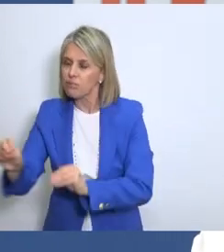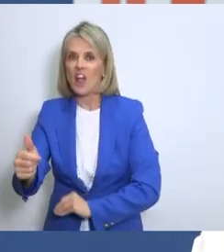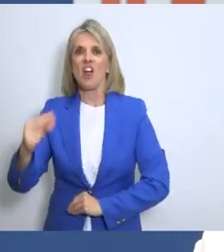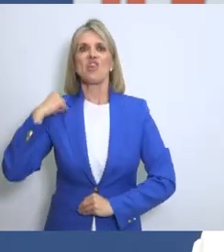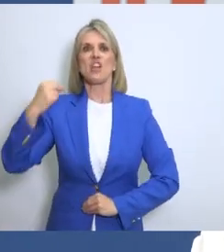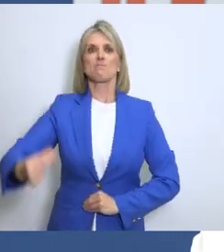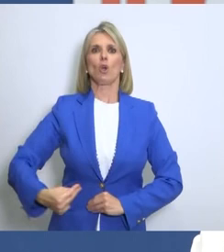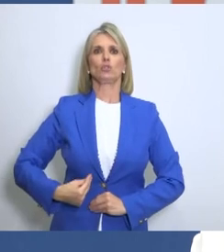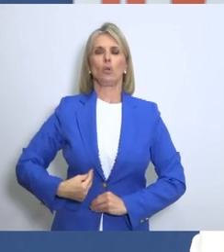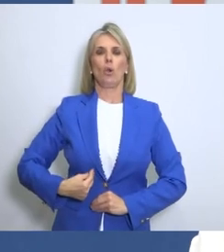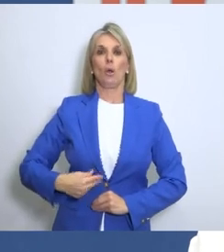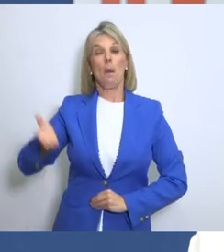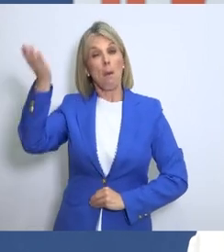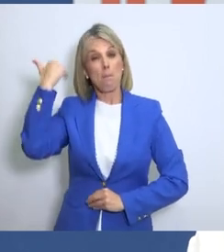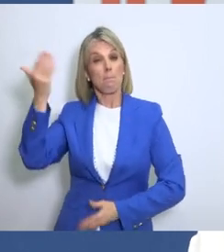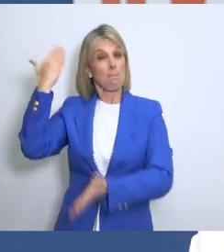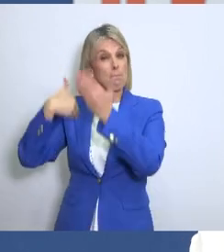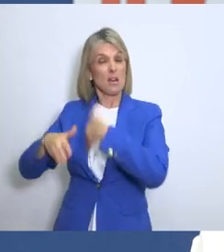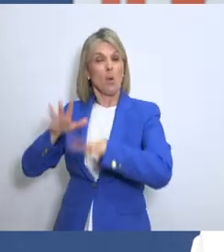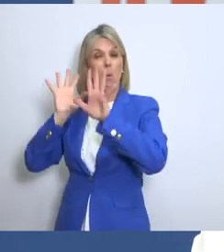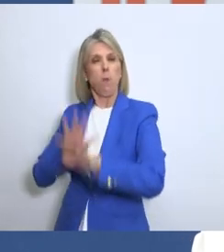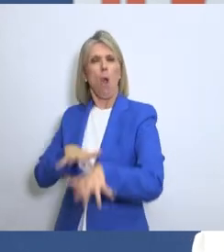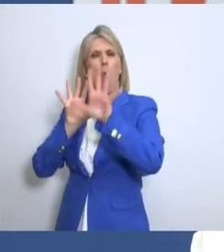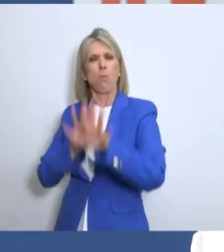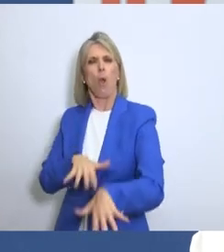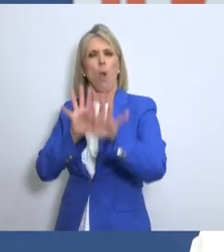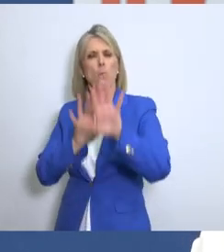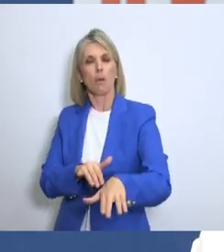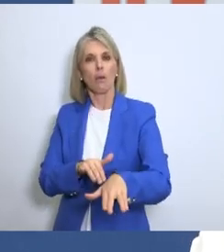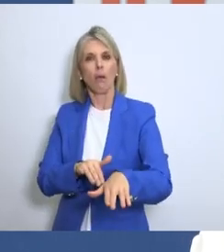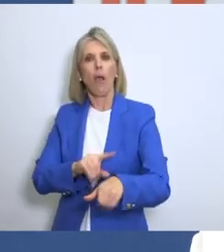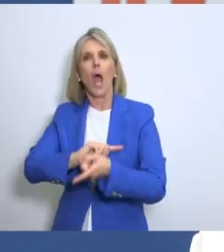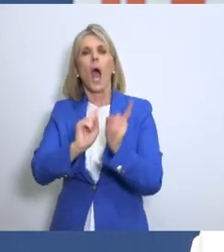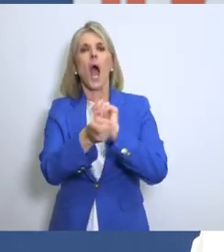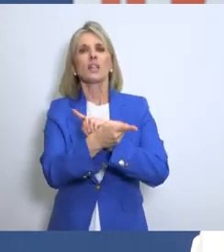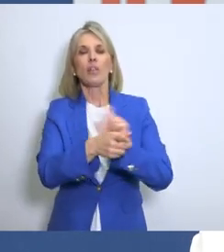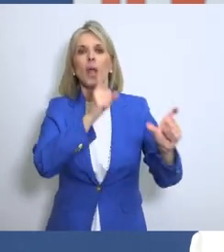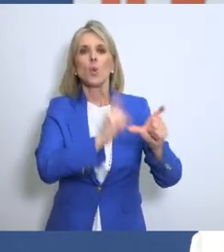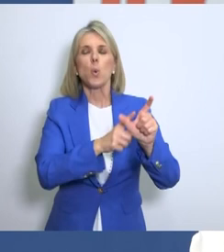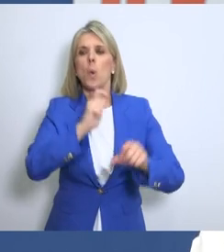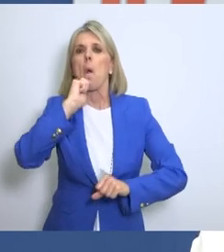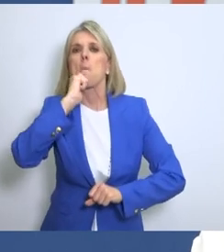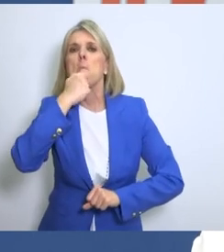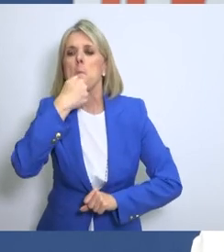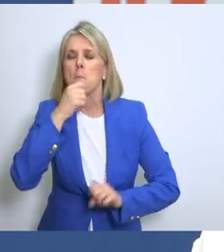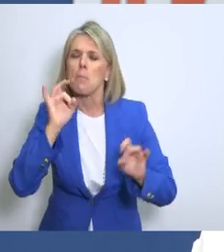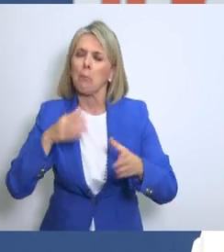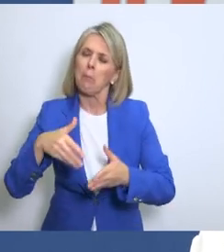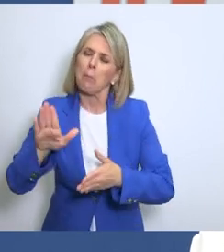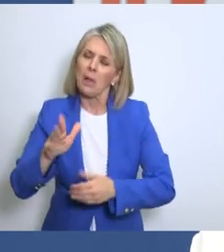διατράνωναν οι εκατοντάδες χιλιάδες των διαδηλωτών πανελλαδικά στη χώρα, έσπηρε σύγχυση